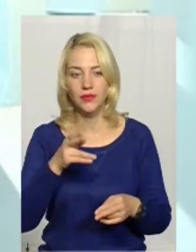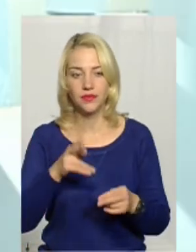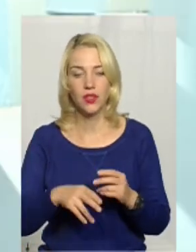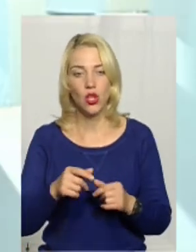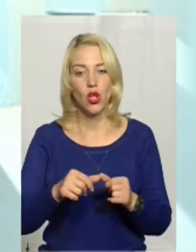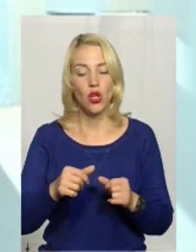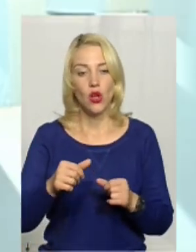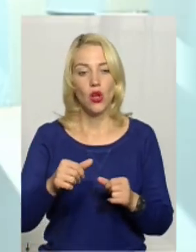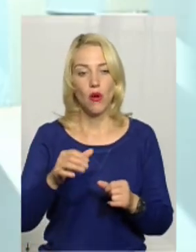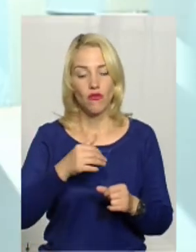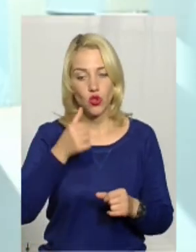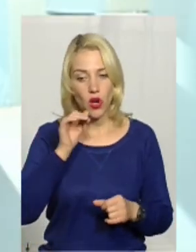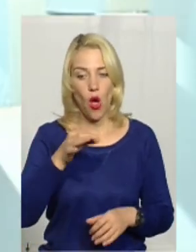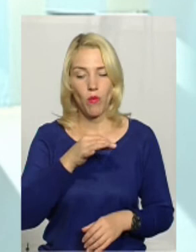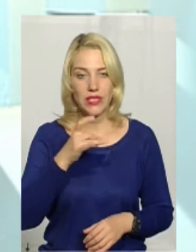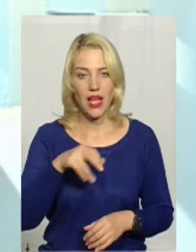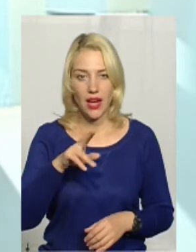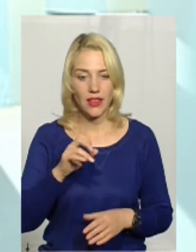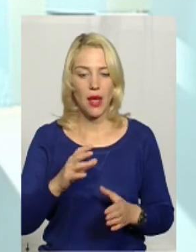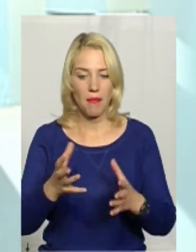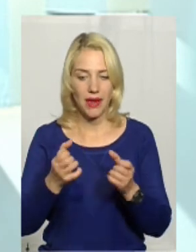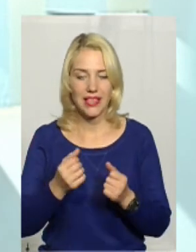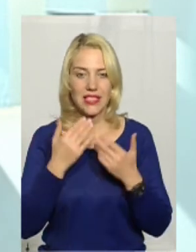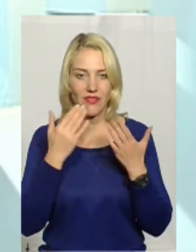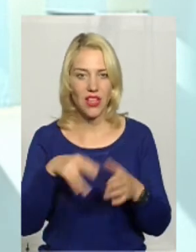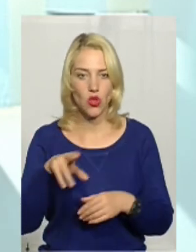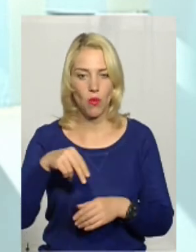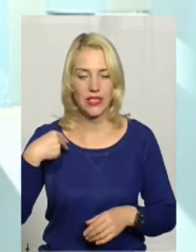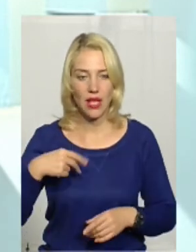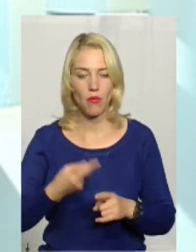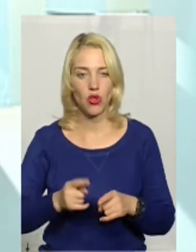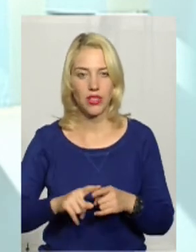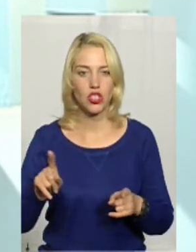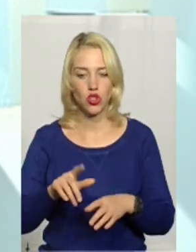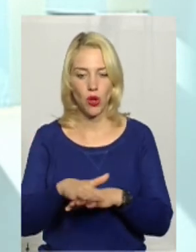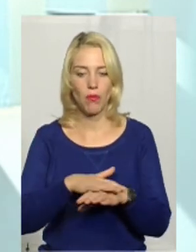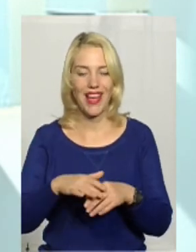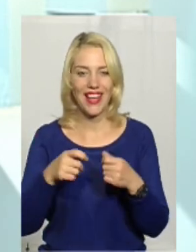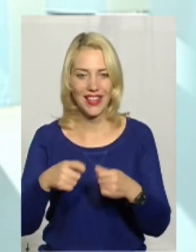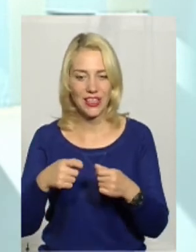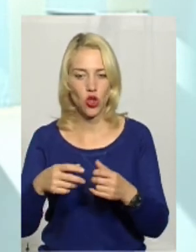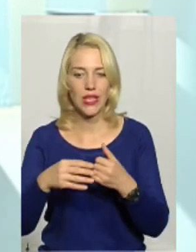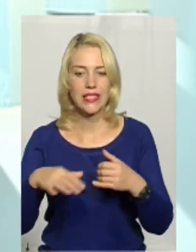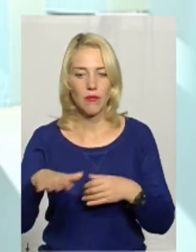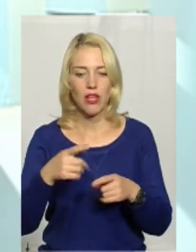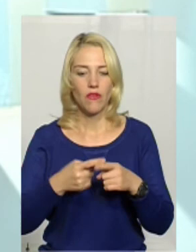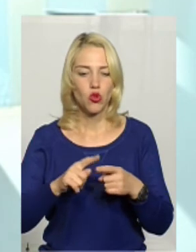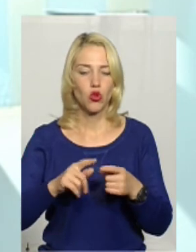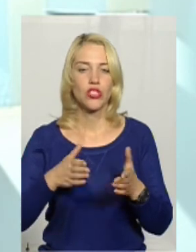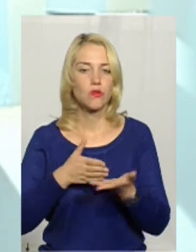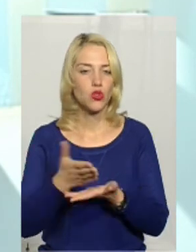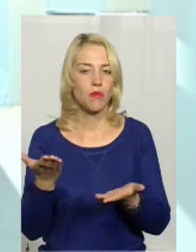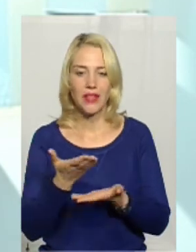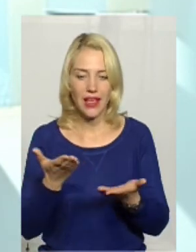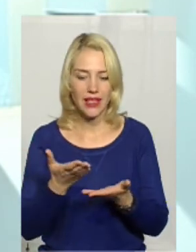Вчора обласна рада прийняла звернення до президента, Хмельницька обласна, про те, щоб ринок землі в той спосіб, який планується, абсолютно не